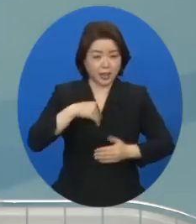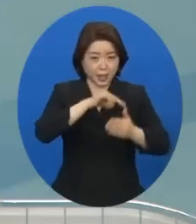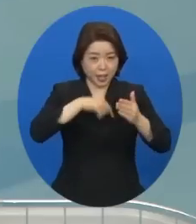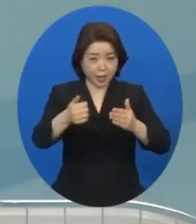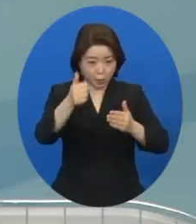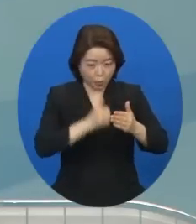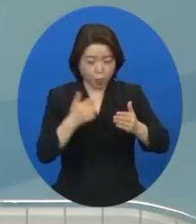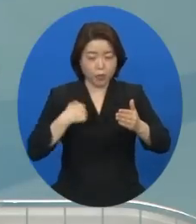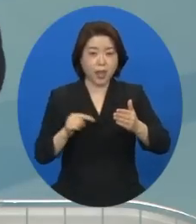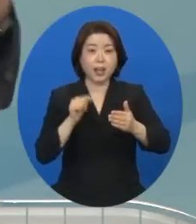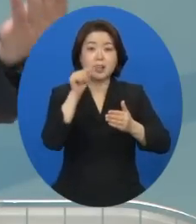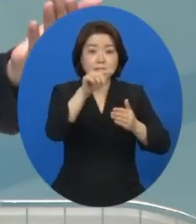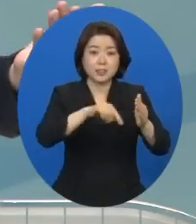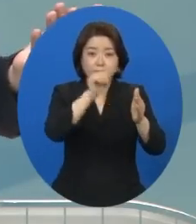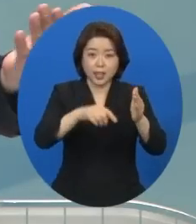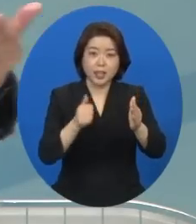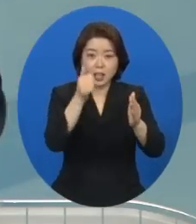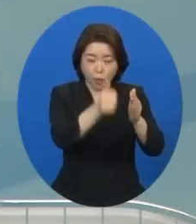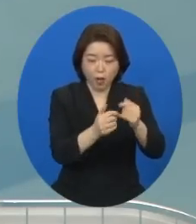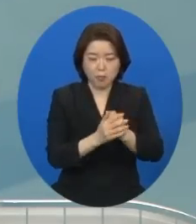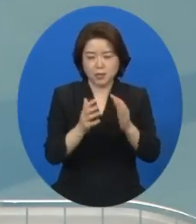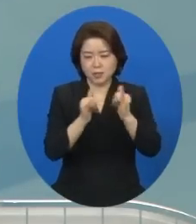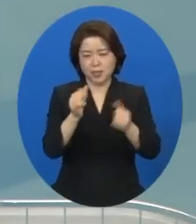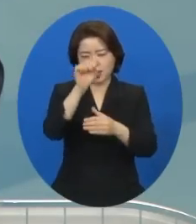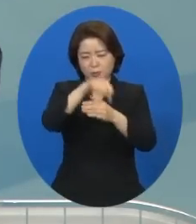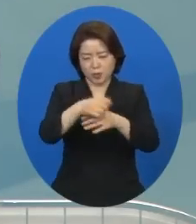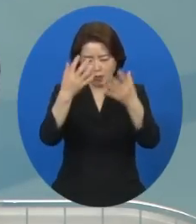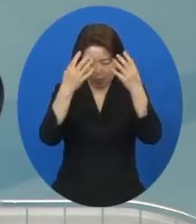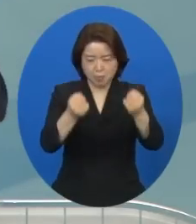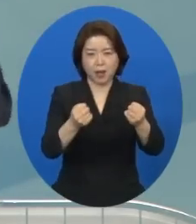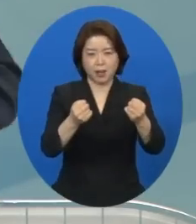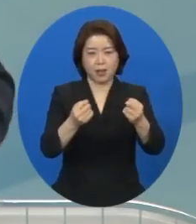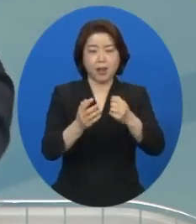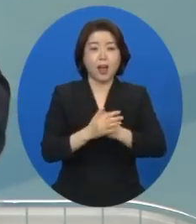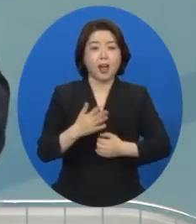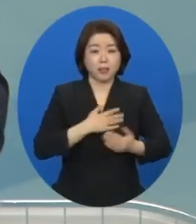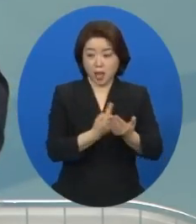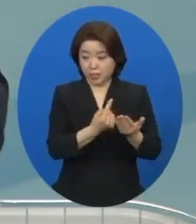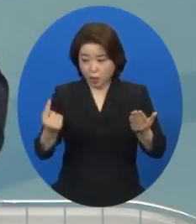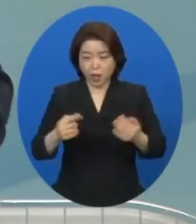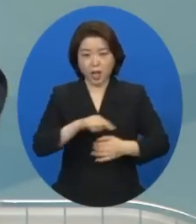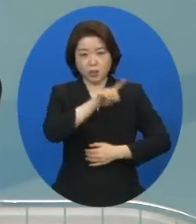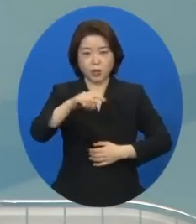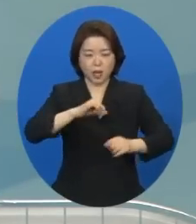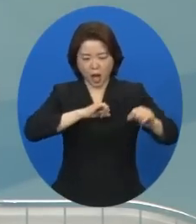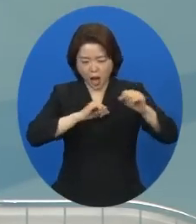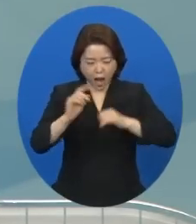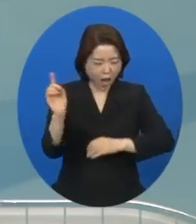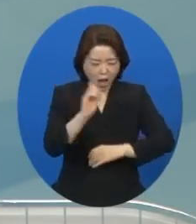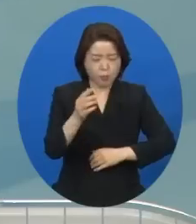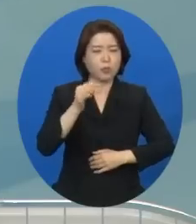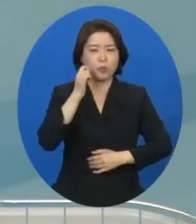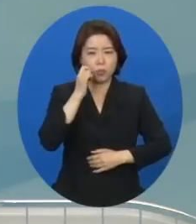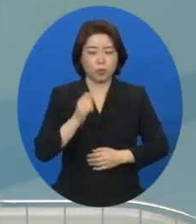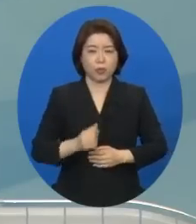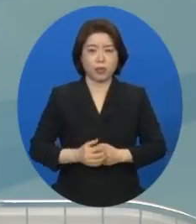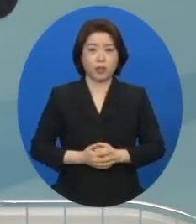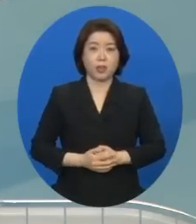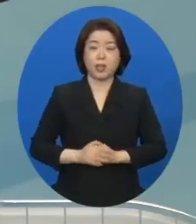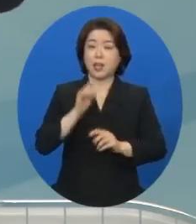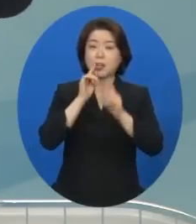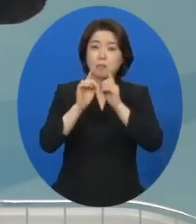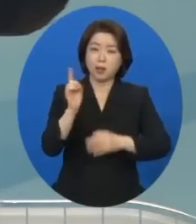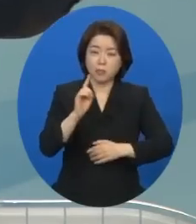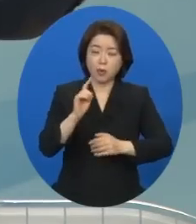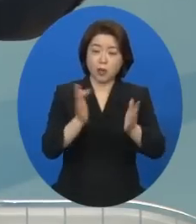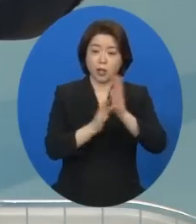거하면 사람이 열매를 많이 맺나니 나를 떠나서는 너희가 아무것도 할 수 없습니다. 이 말은 이제